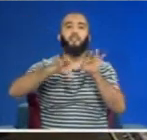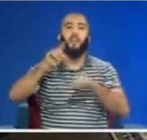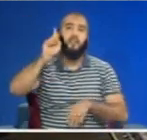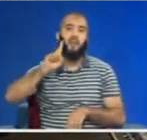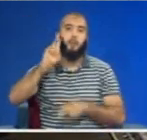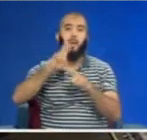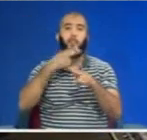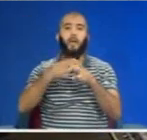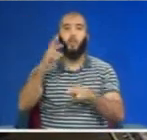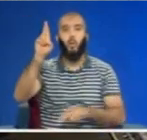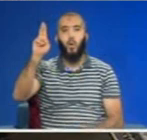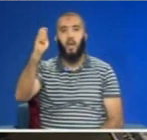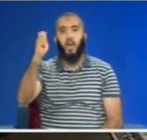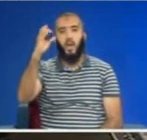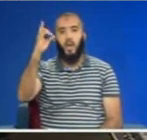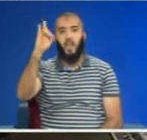مرحبا تفضلي.